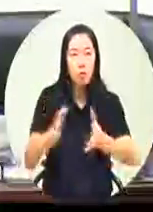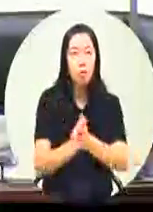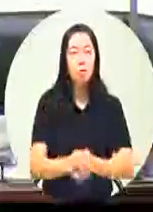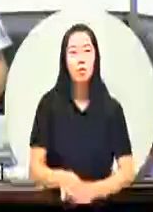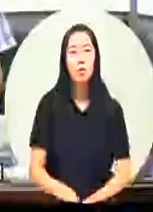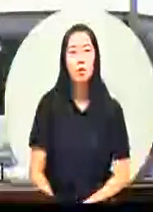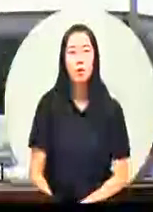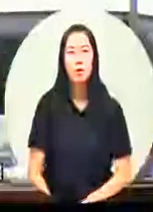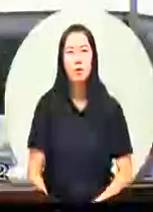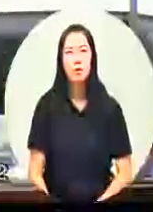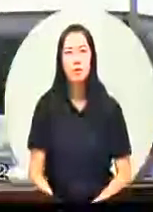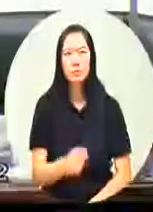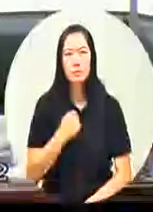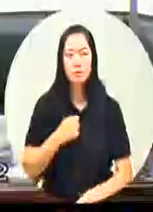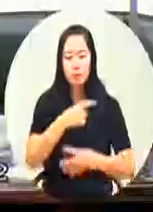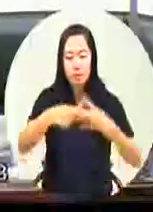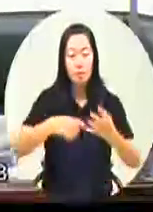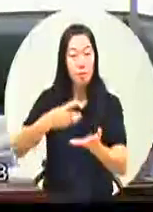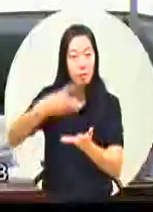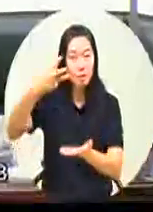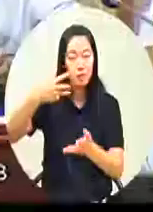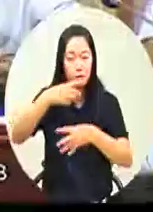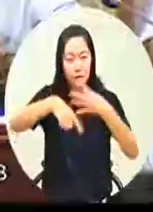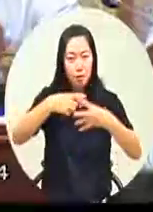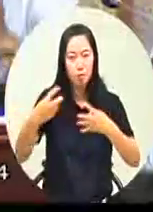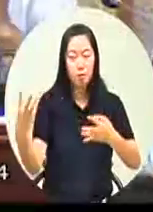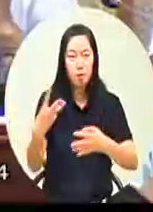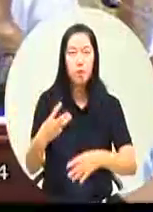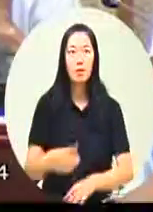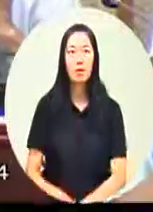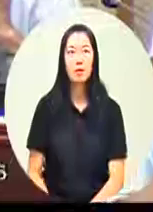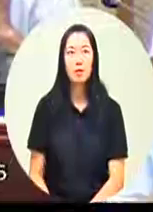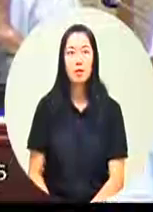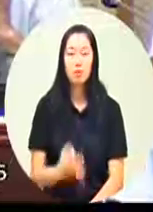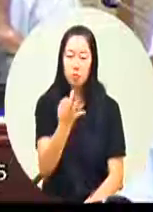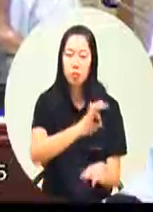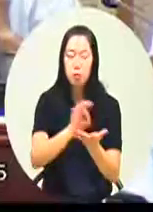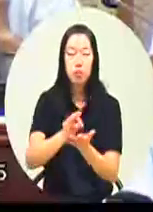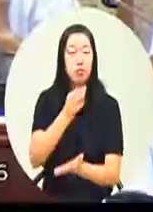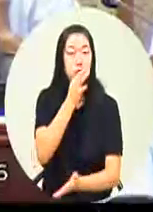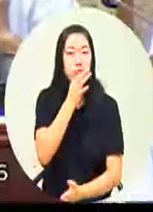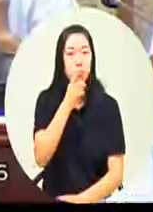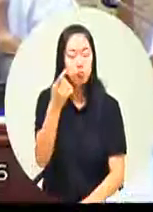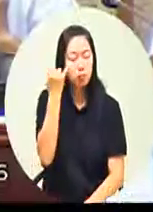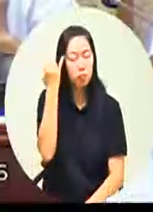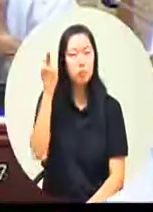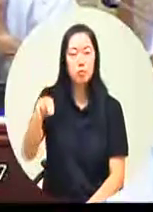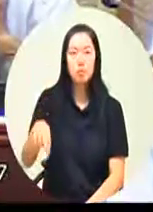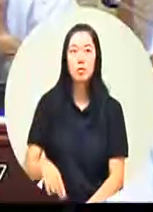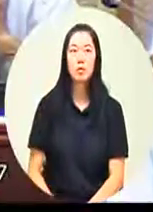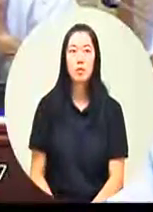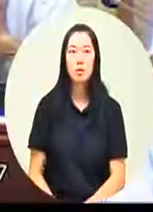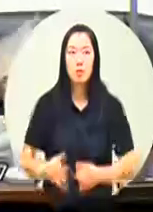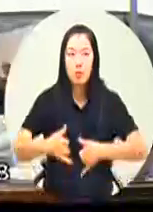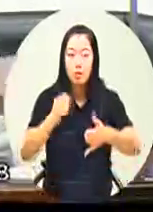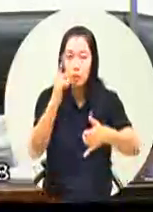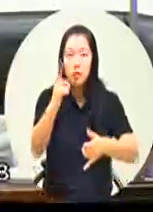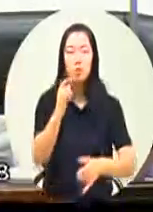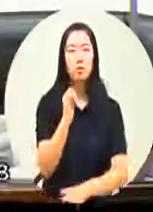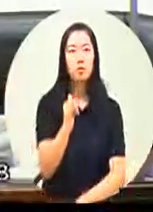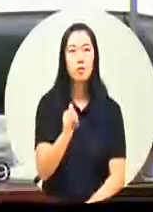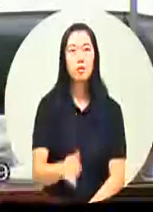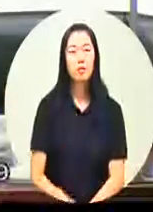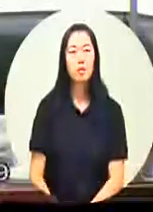三条线，你讲一这三条啊。 经济可行跟财务可行的部分，我就一并申请。 局长，我看了一届啦，一条个袂歹啊。我讲真正，唔讲不